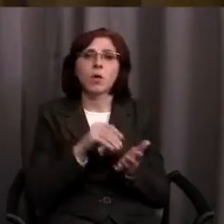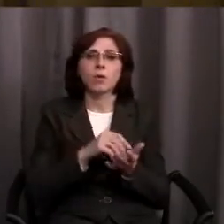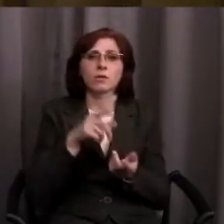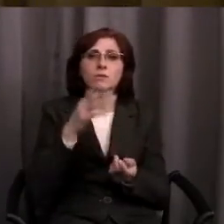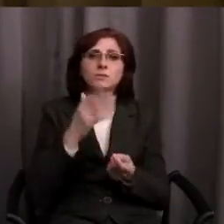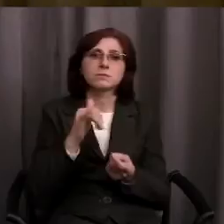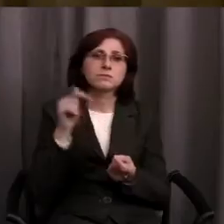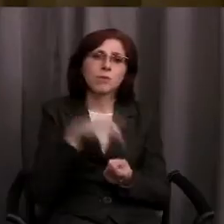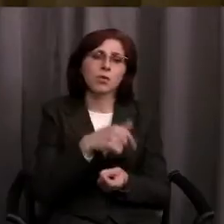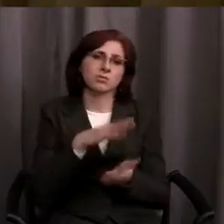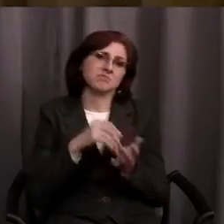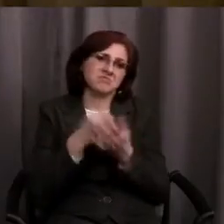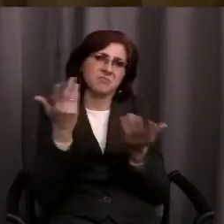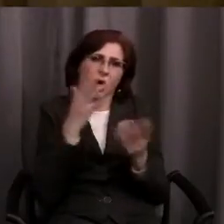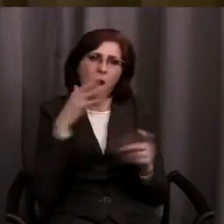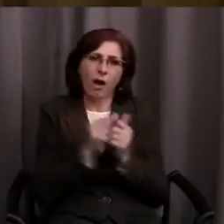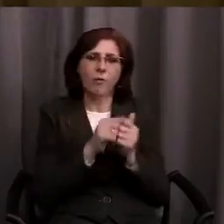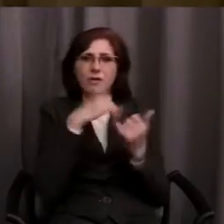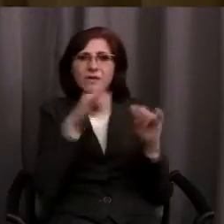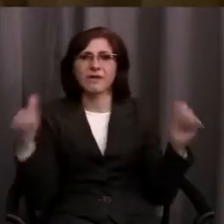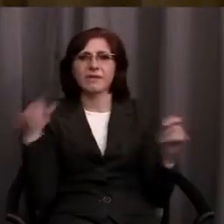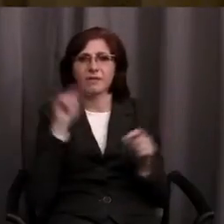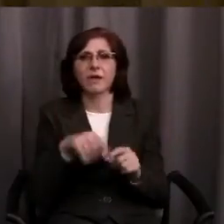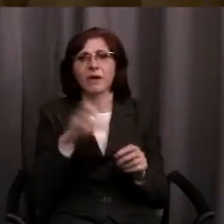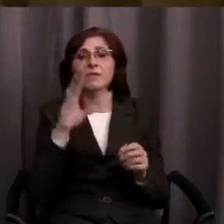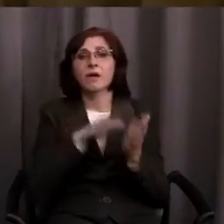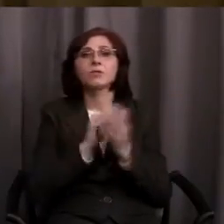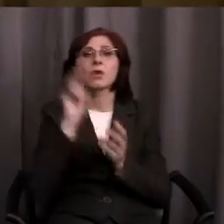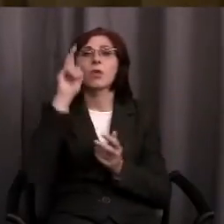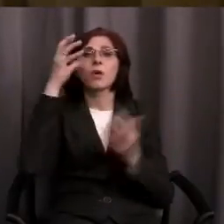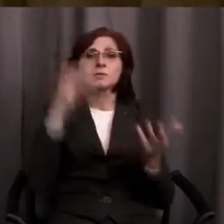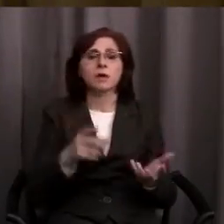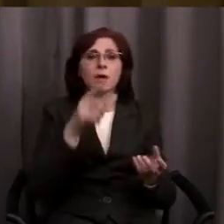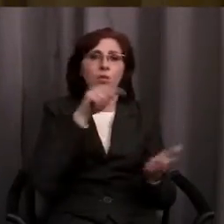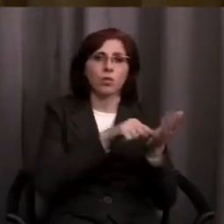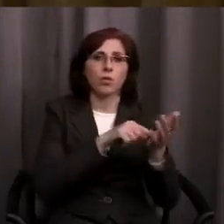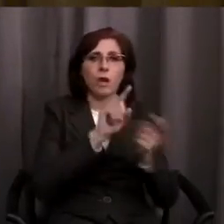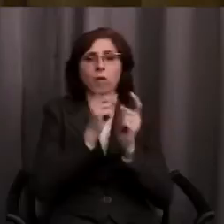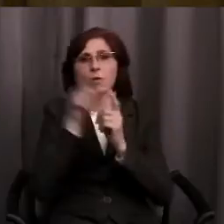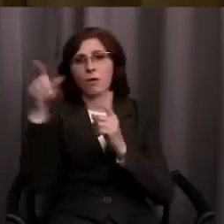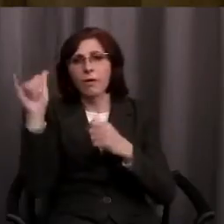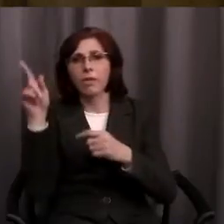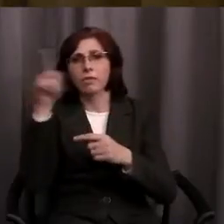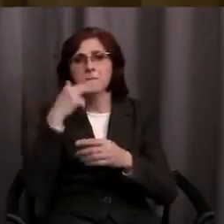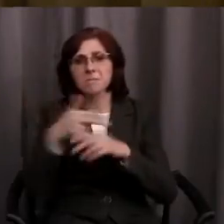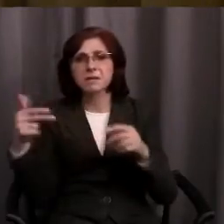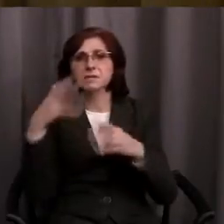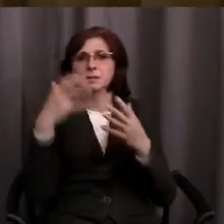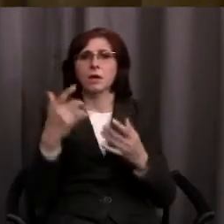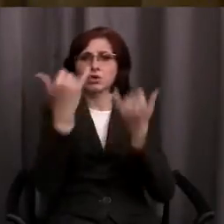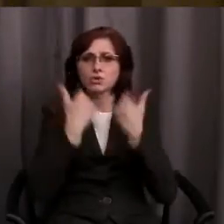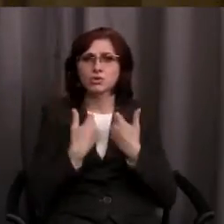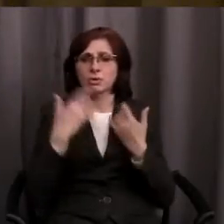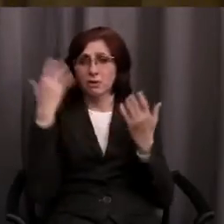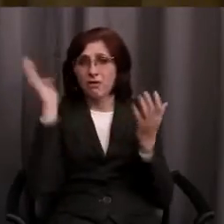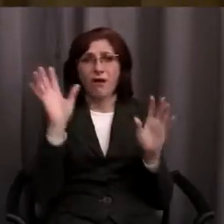jakaś, jeżeli jesteśmy w stanie, ktoś nam jest w stanie w tym czy innym ministerstwie zaproponować, niech to będzie